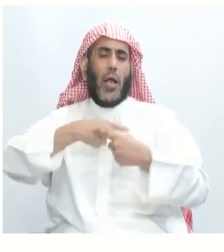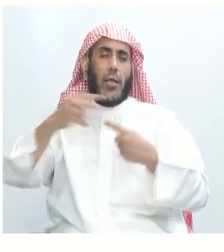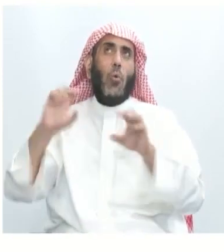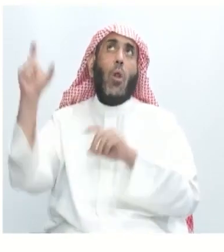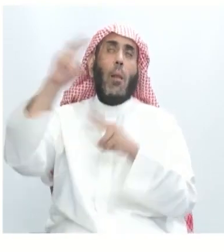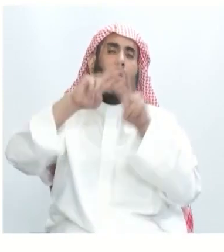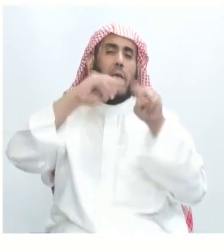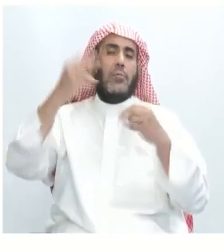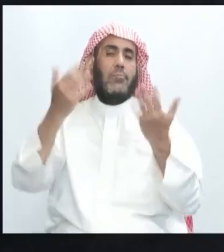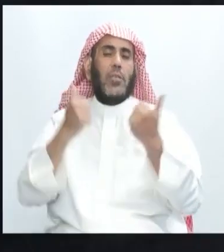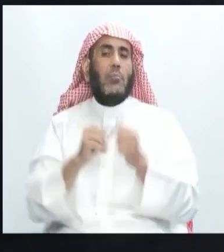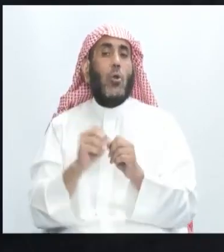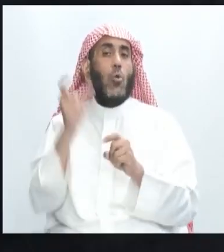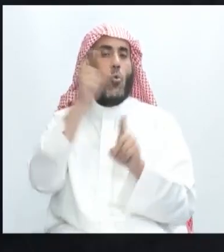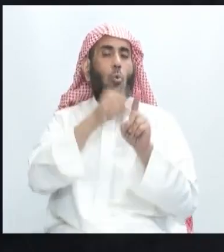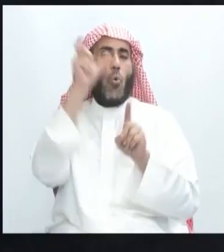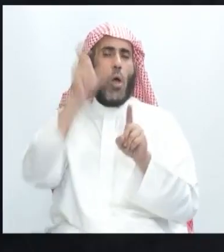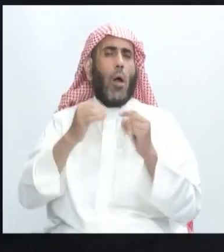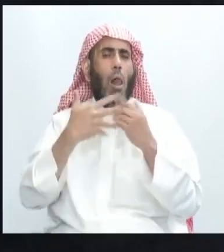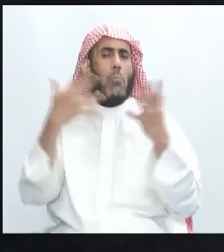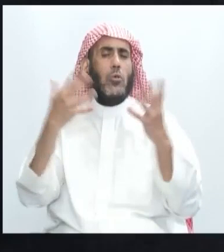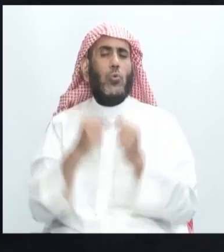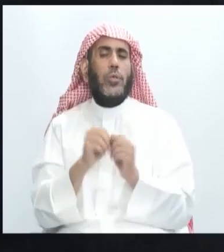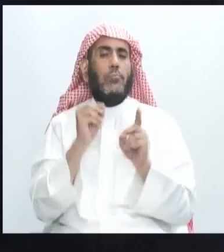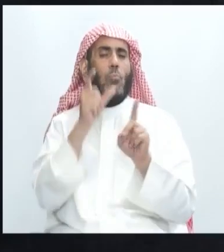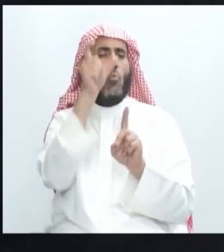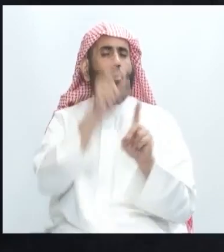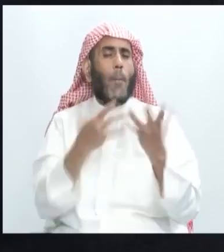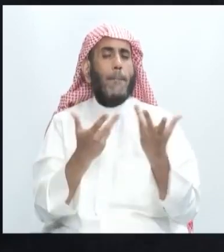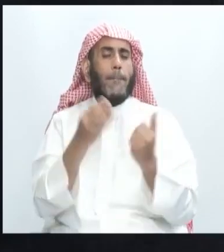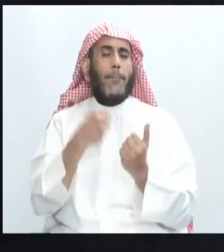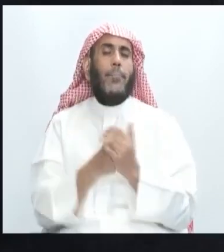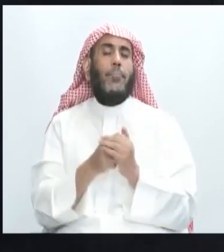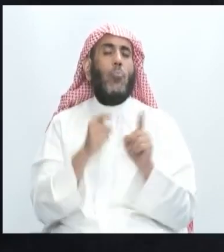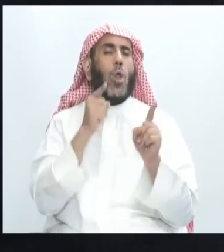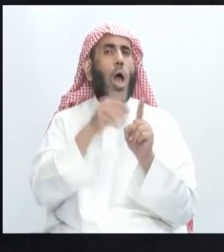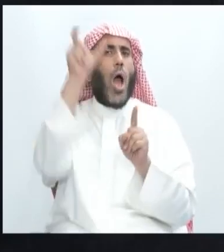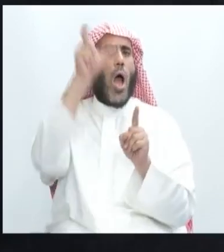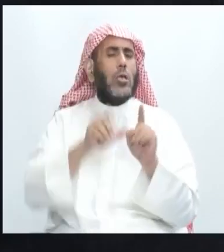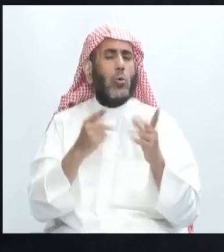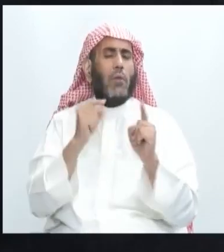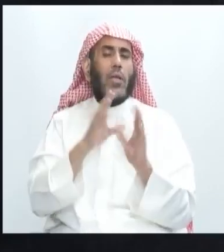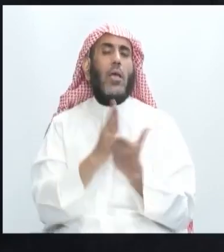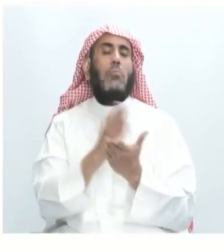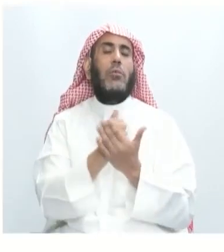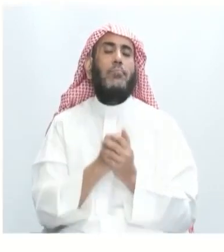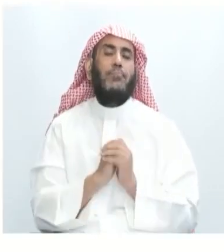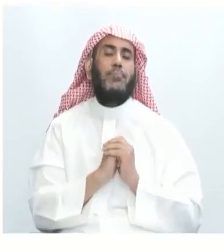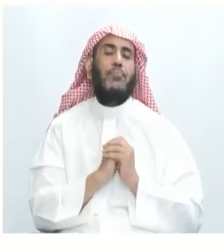ثم بعد ذلك ستاتي بالعلماء المشهورين وفي حديثك عنهم وتاتي بهم وهم من اشهر العلماء في هذا